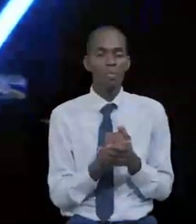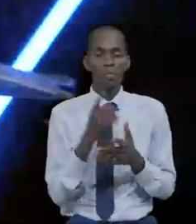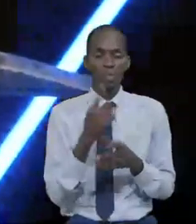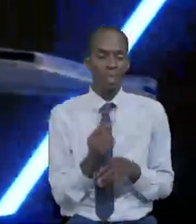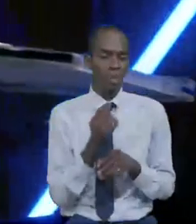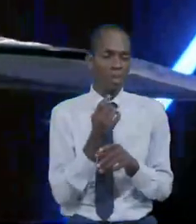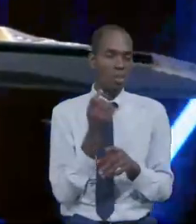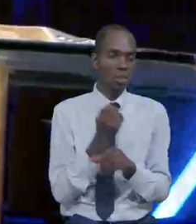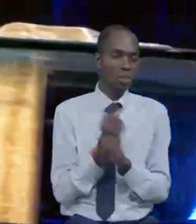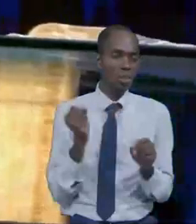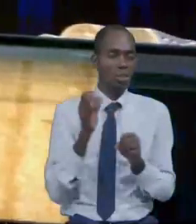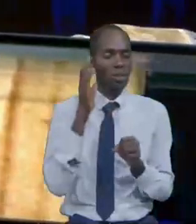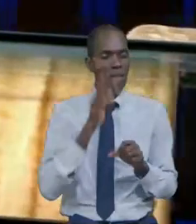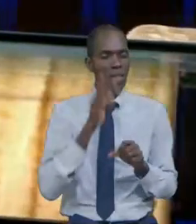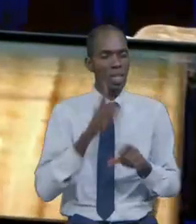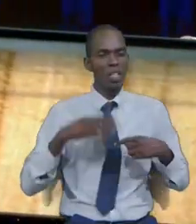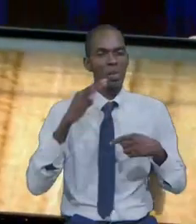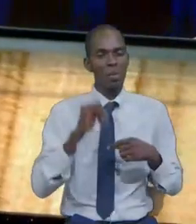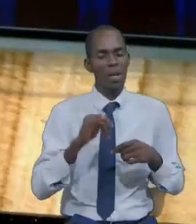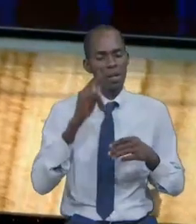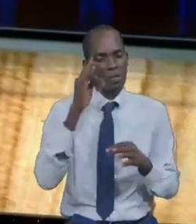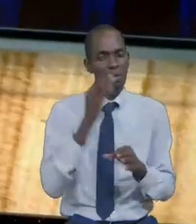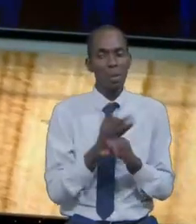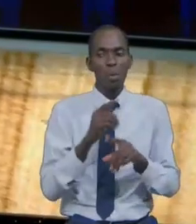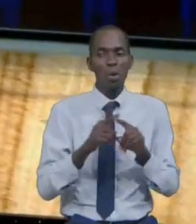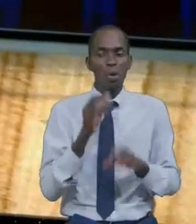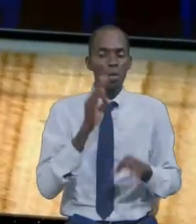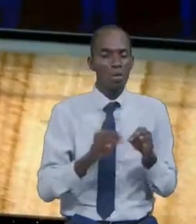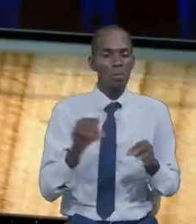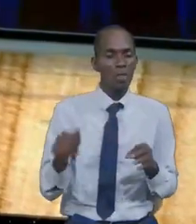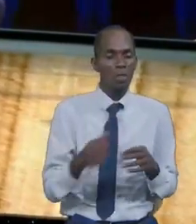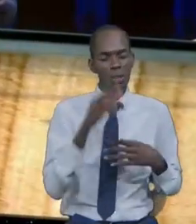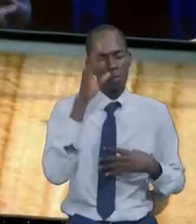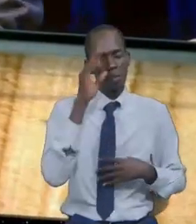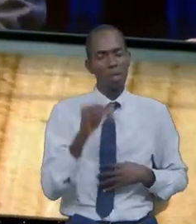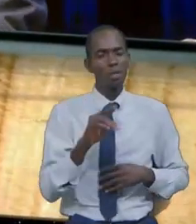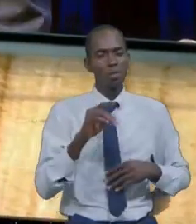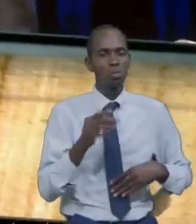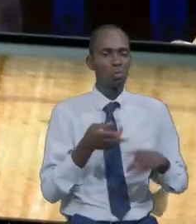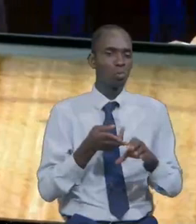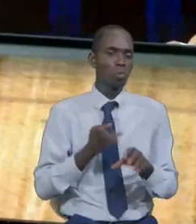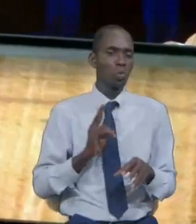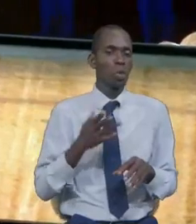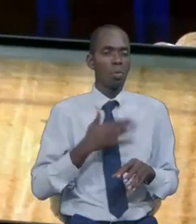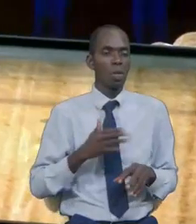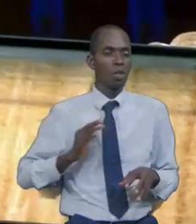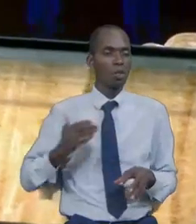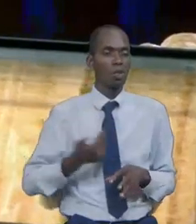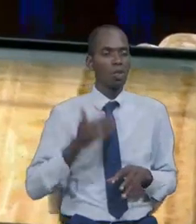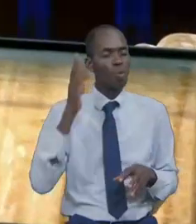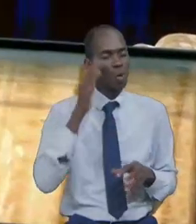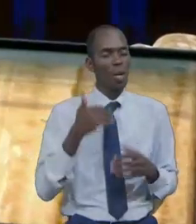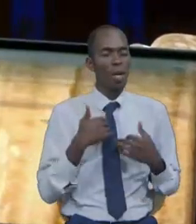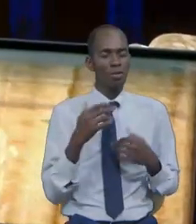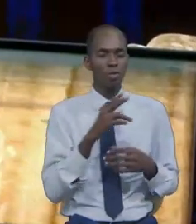le juste vivra par la foi. Mais s'il se retire, mon âme ne prend pas plaisir en lui. Mais